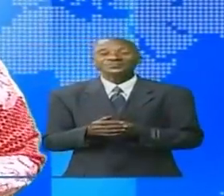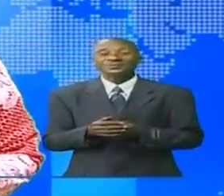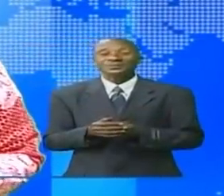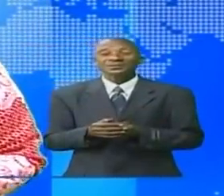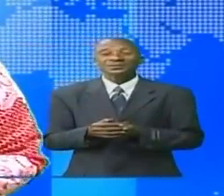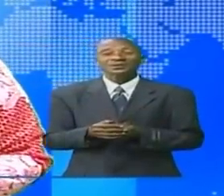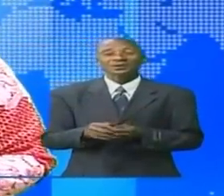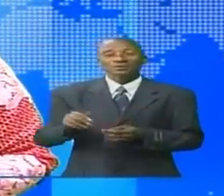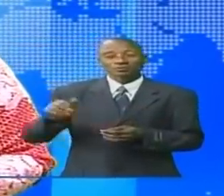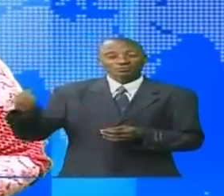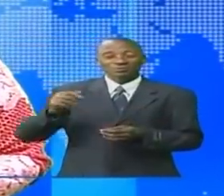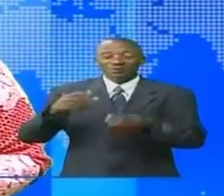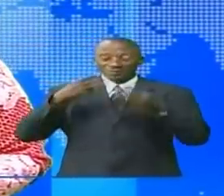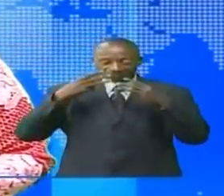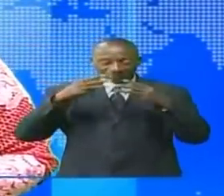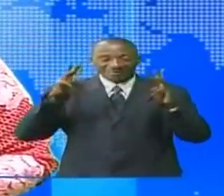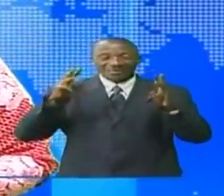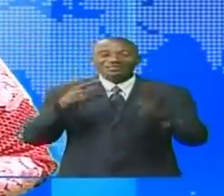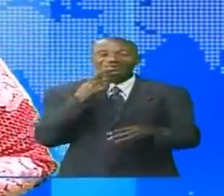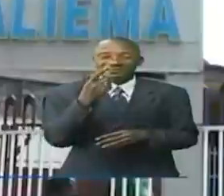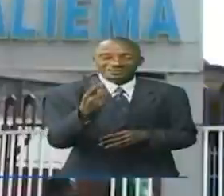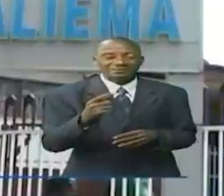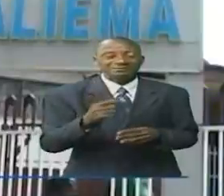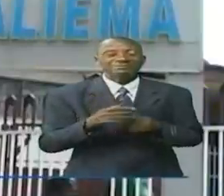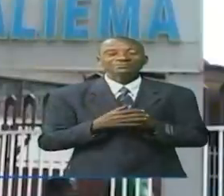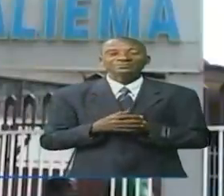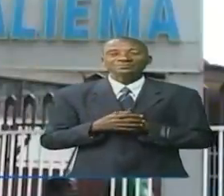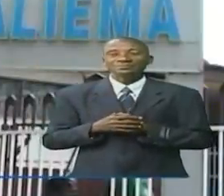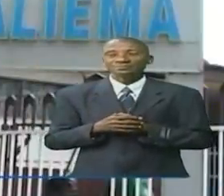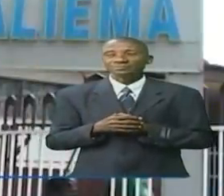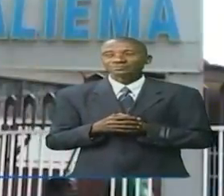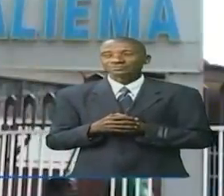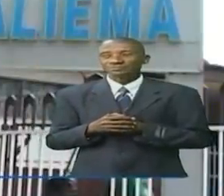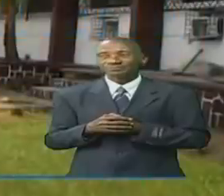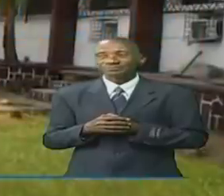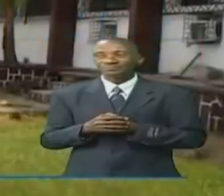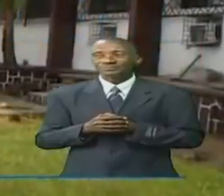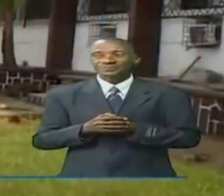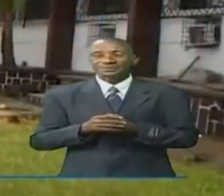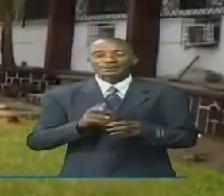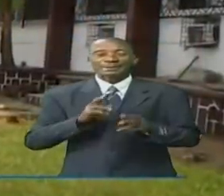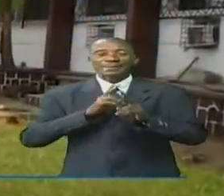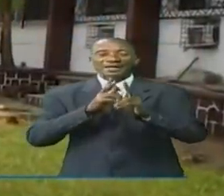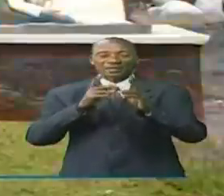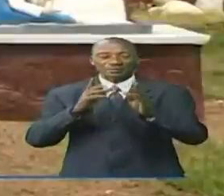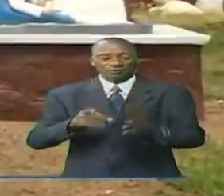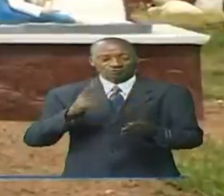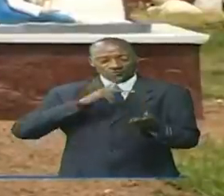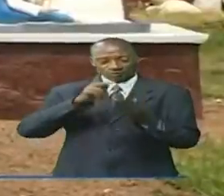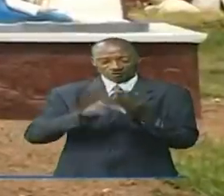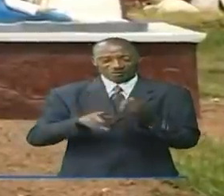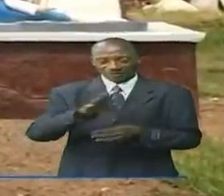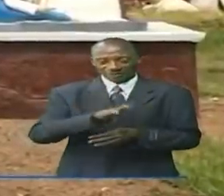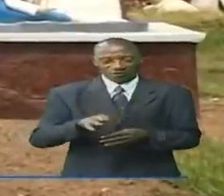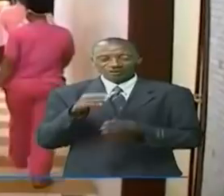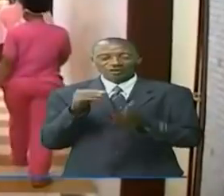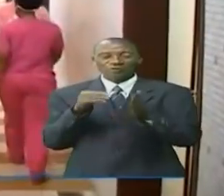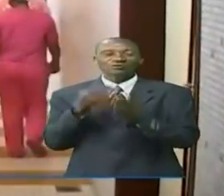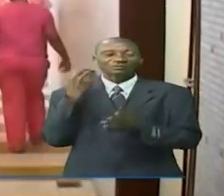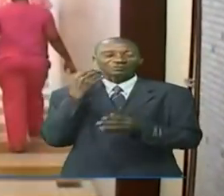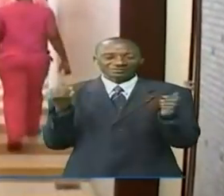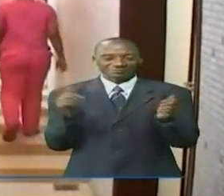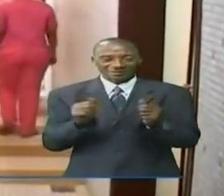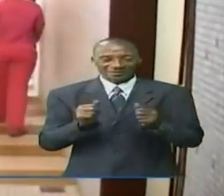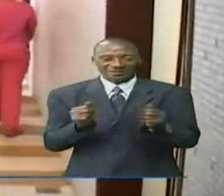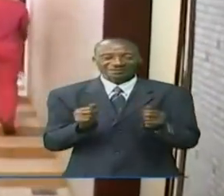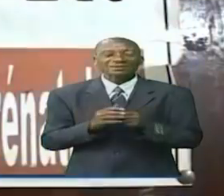a lancé un message à la population congolaise. Les rapports du Programme national de lutte contre le paludisme fait état plus